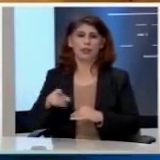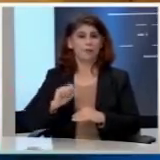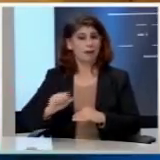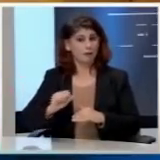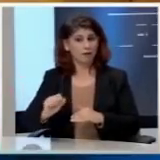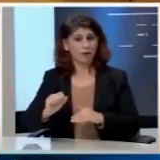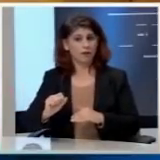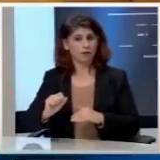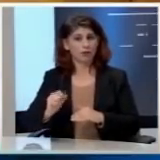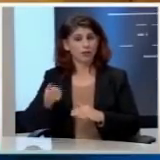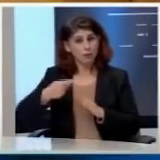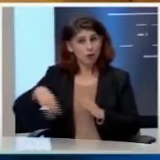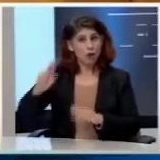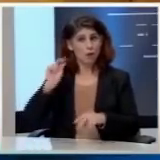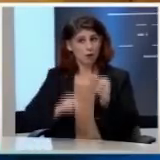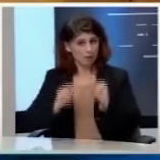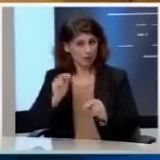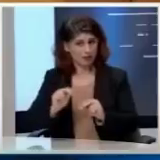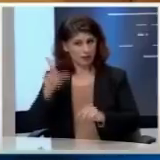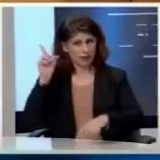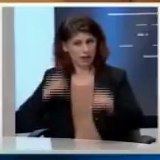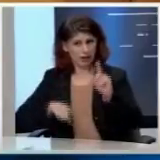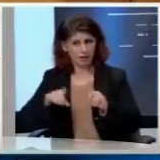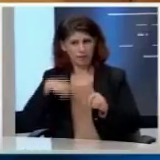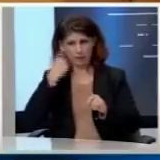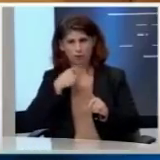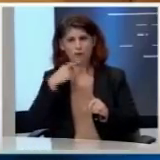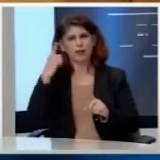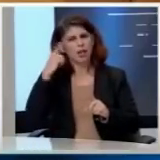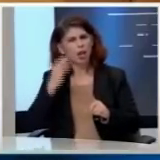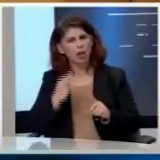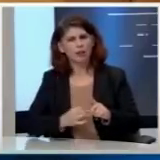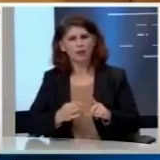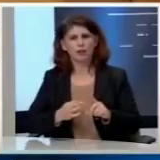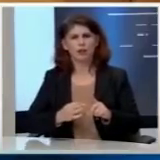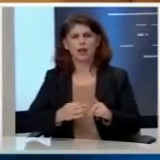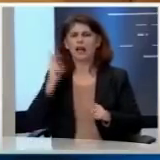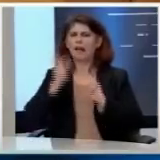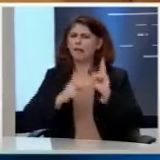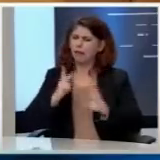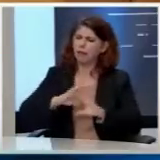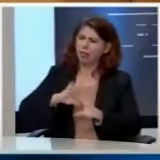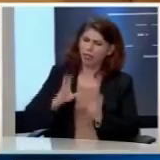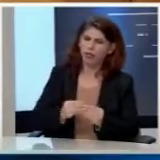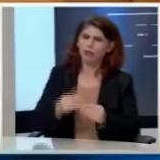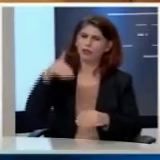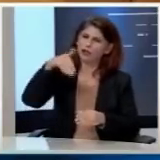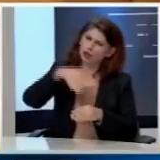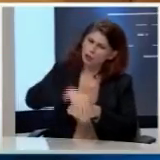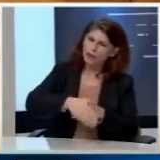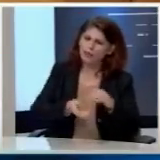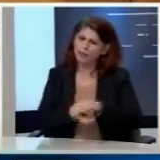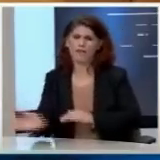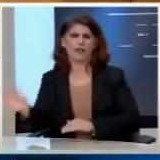βγουν παραπάνω οι ψήφοι για συγκεκριμένα πρόσωπα. Με την λογική λοιπόν του ταρατατζούμ και της καταγγελίας το βράδυ θα